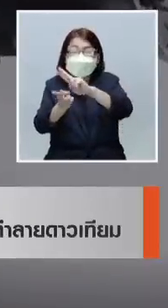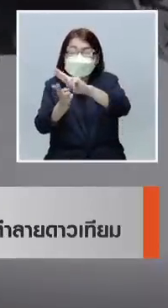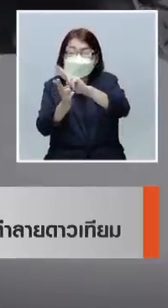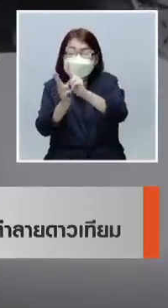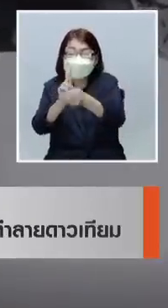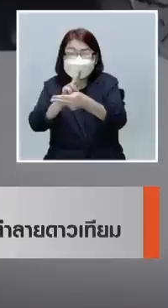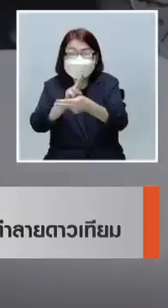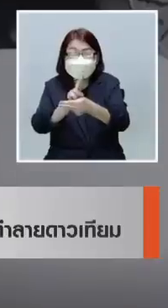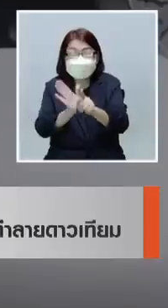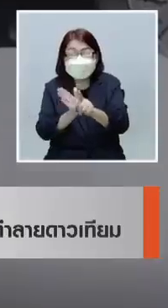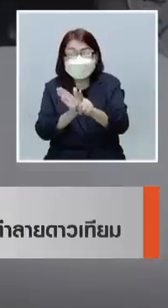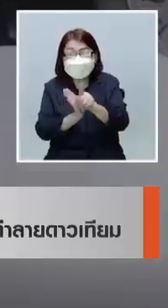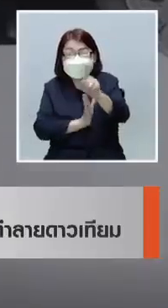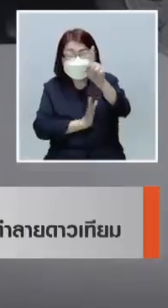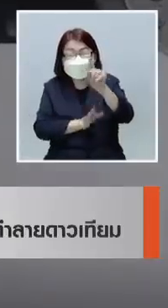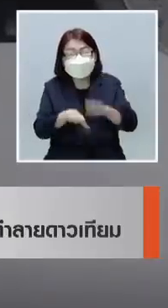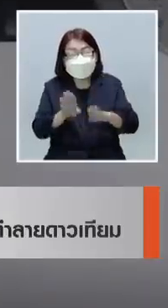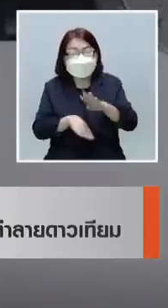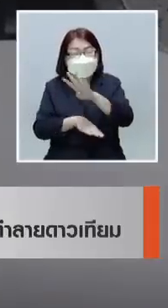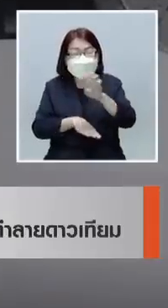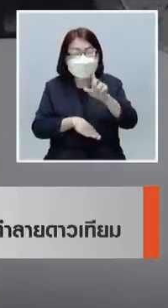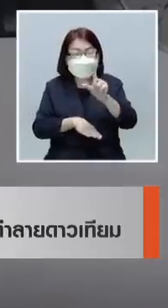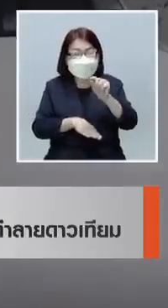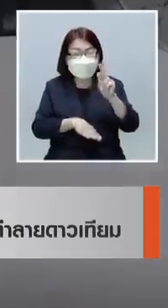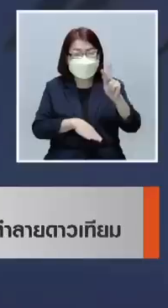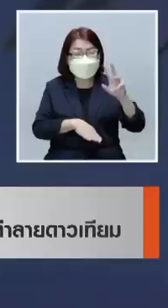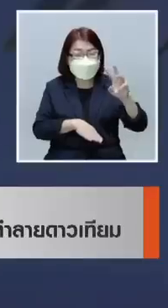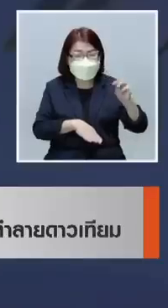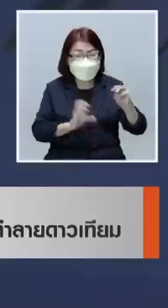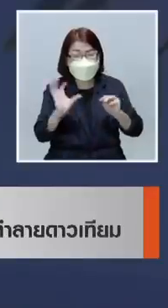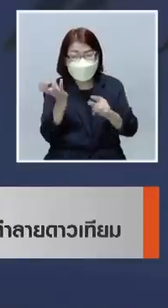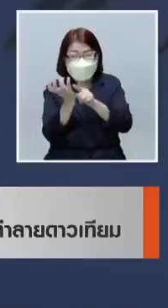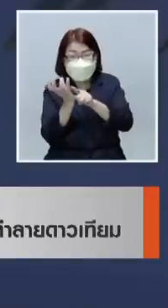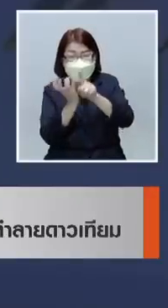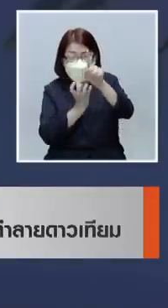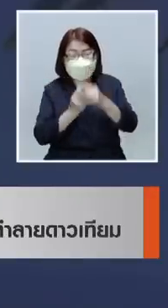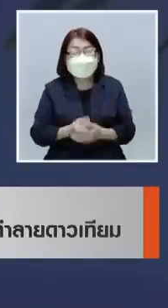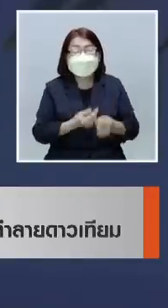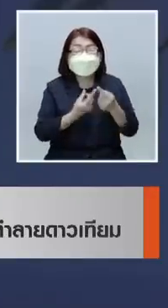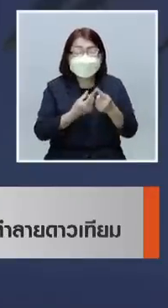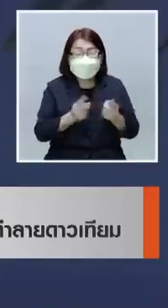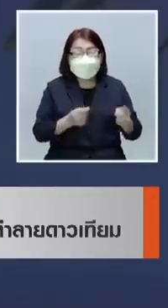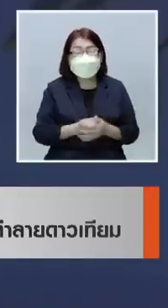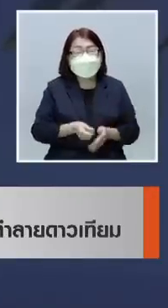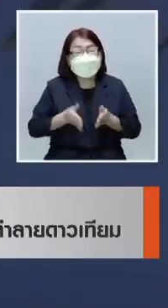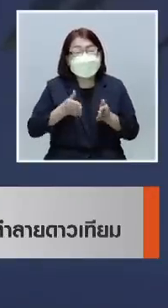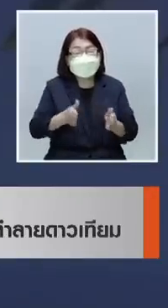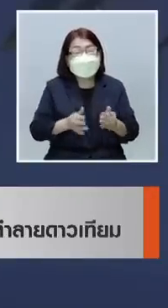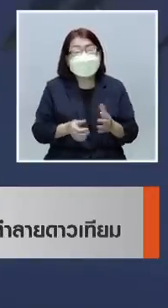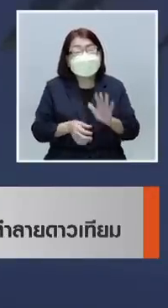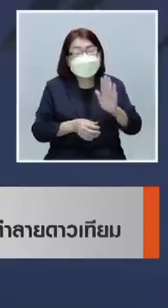ความสูงประมาณ420กิโลเมตรเหนือพื้นโลกค่ะแต่ว่าทางรอสโคสมอสหน่วยงานการบินอวกาศ